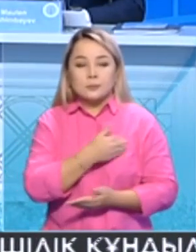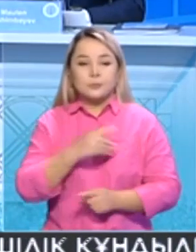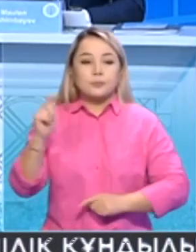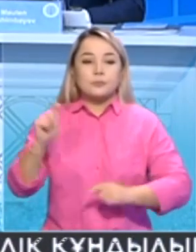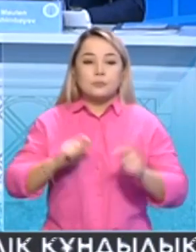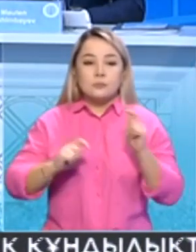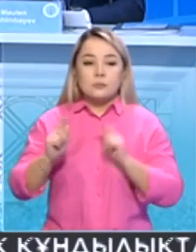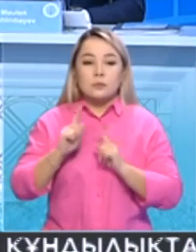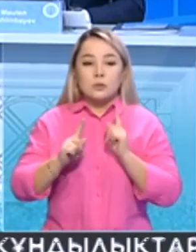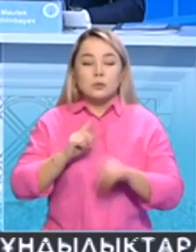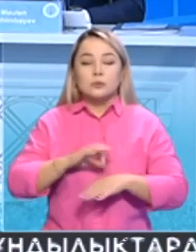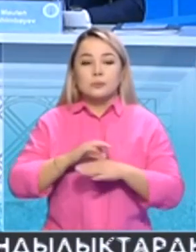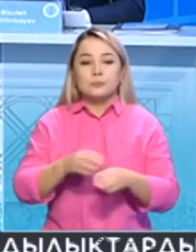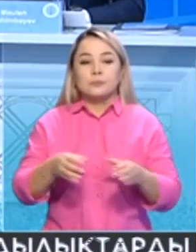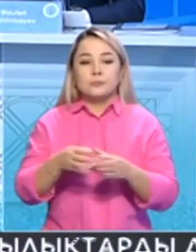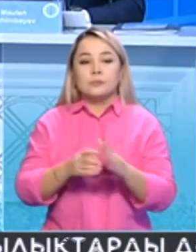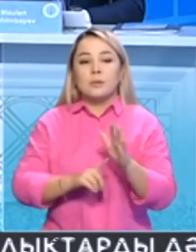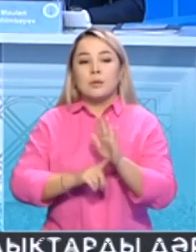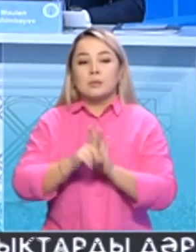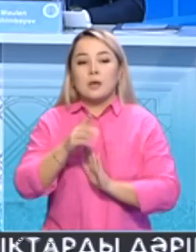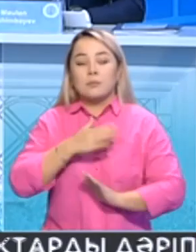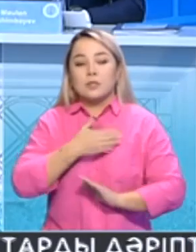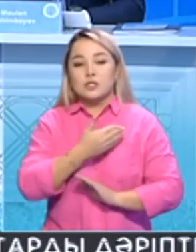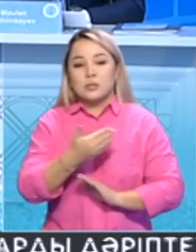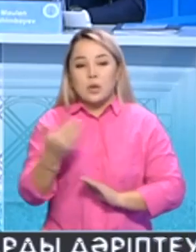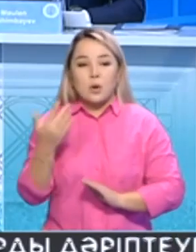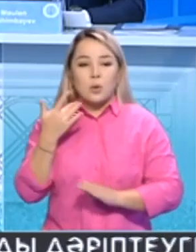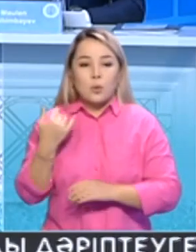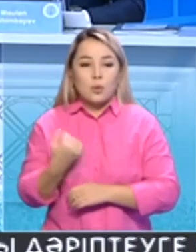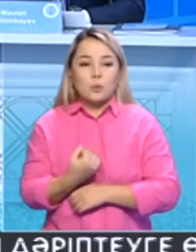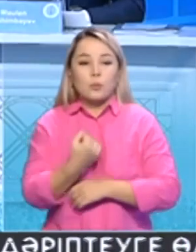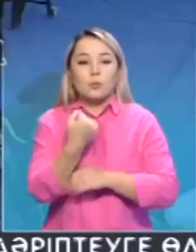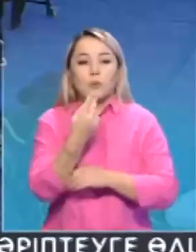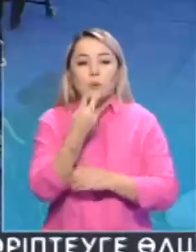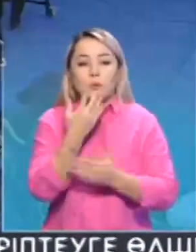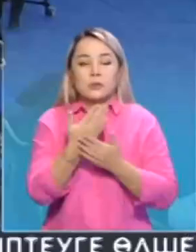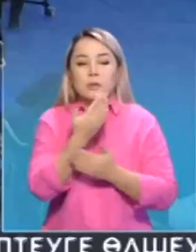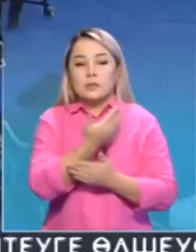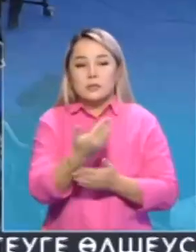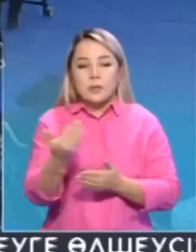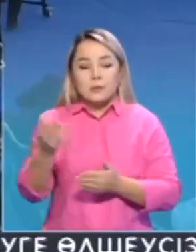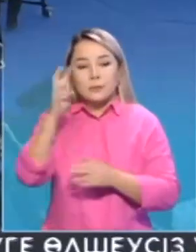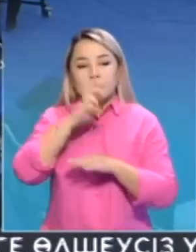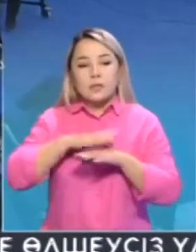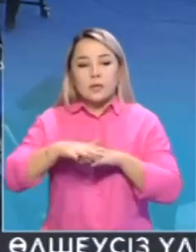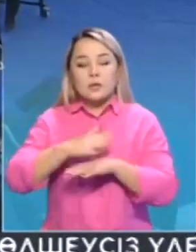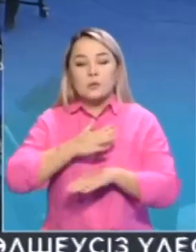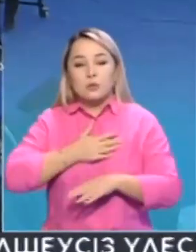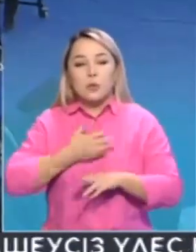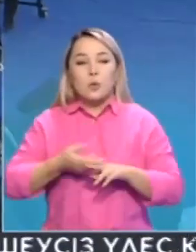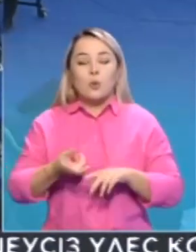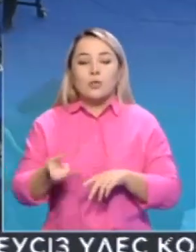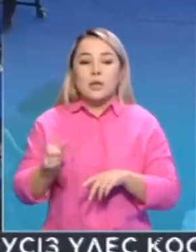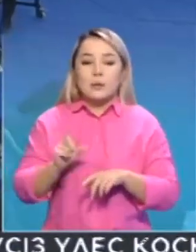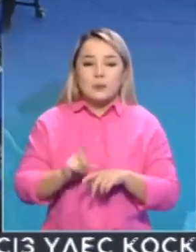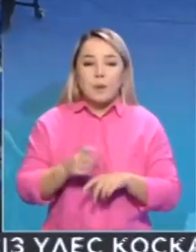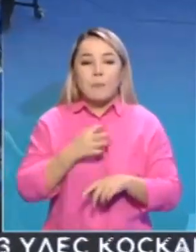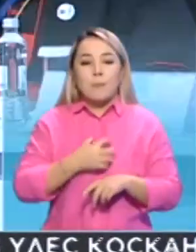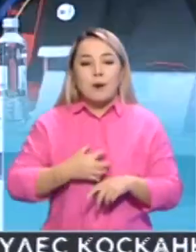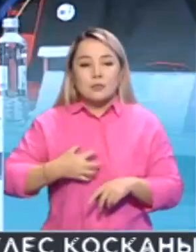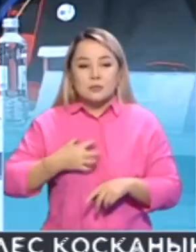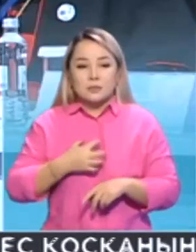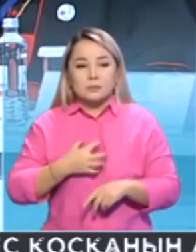Съез өткізу туралы бастамамызға сіздердің қолдау көрсеткендеріңіз еліміз үшін өте